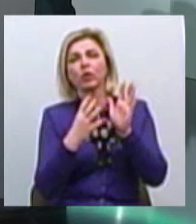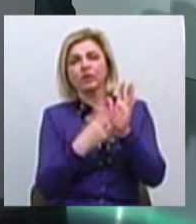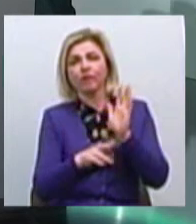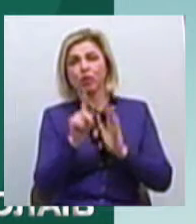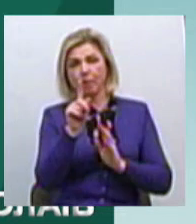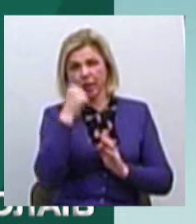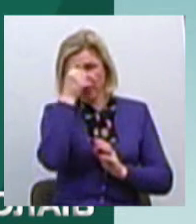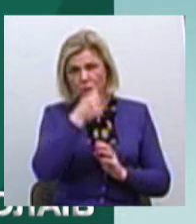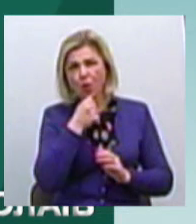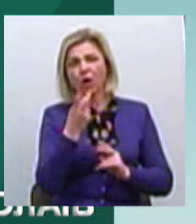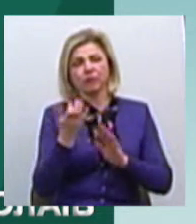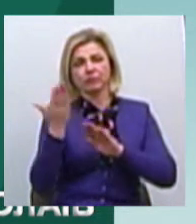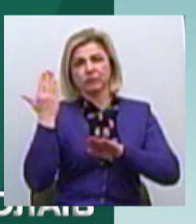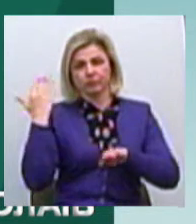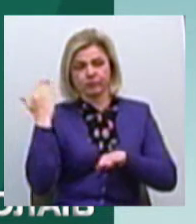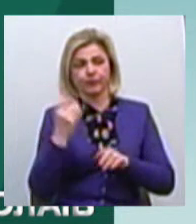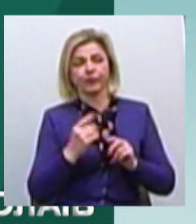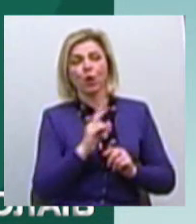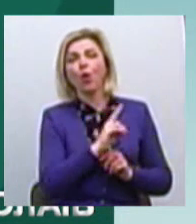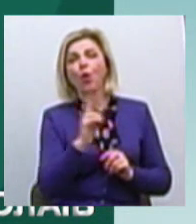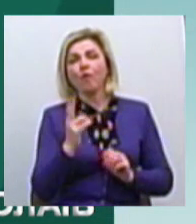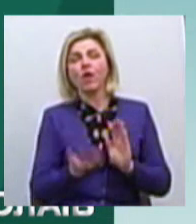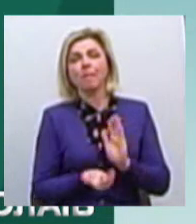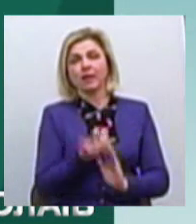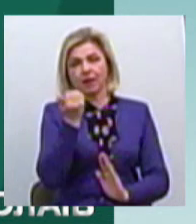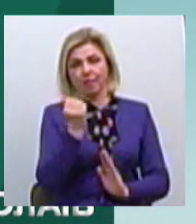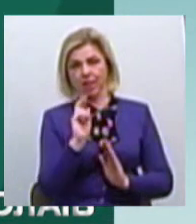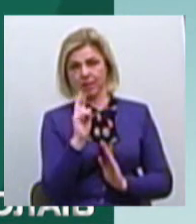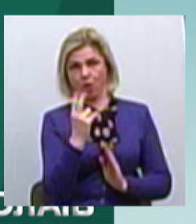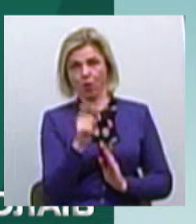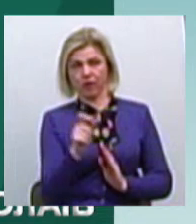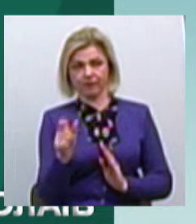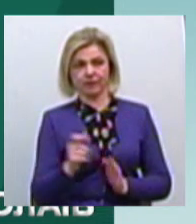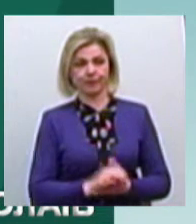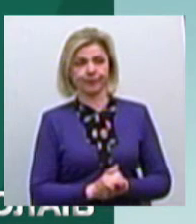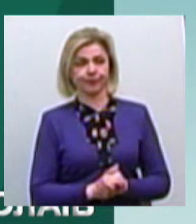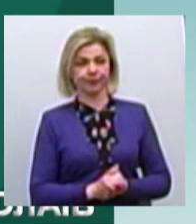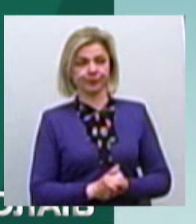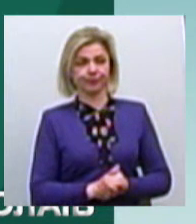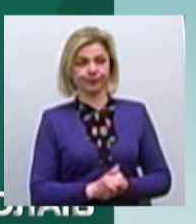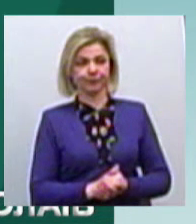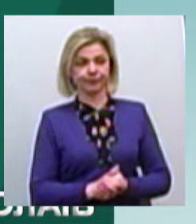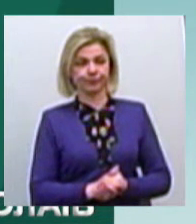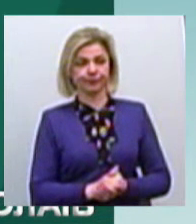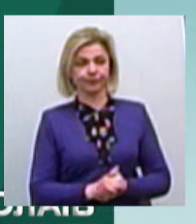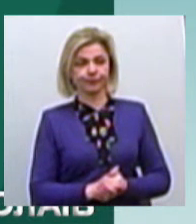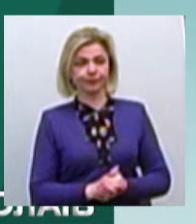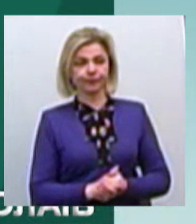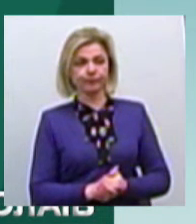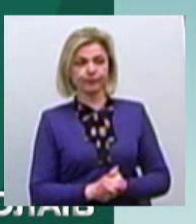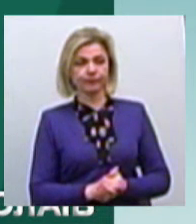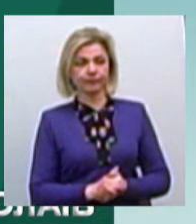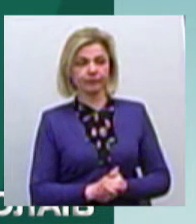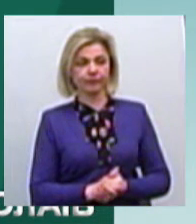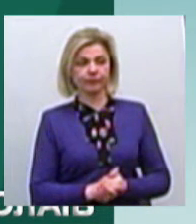91-го, кого підтримували саме миколаївці. Є у нас така ще інфографіка, що можна вивести на плазму.